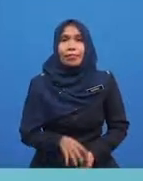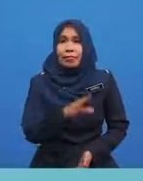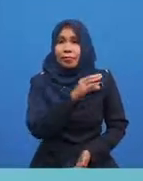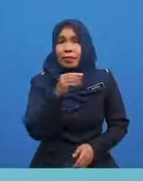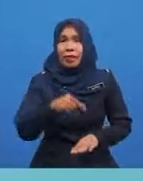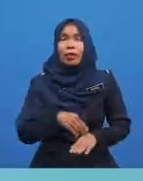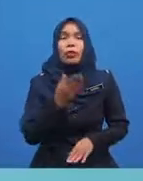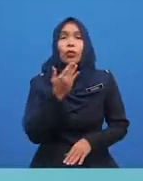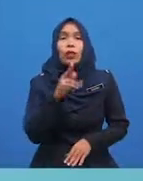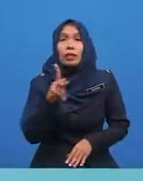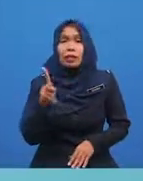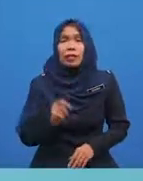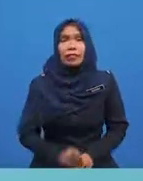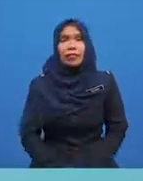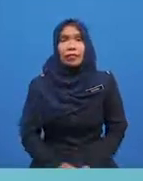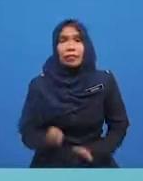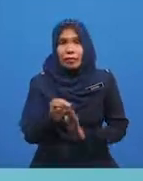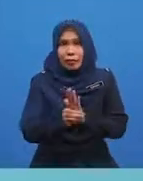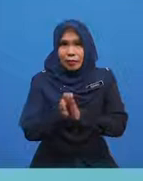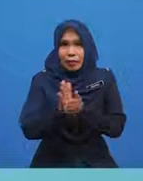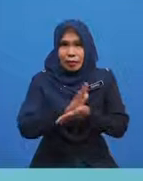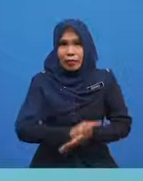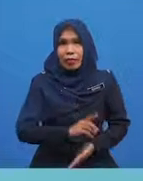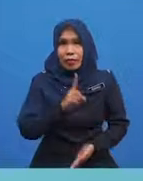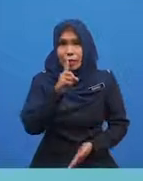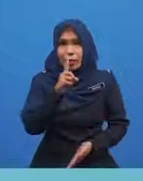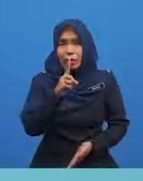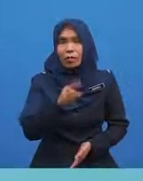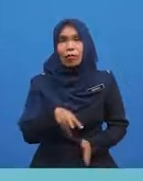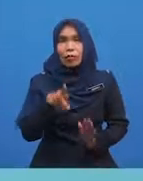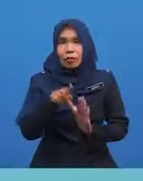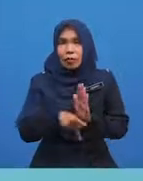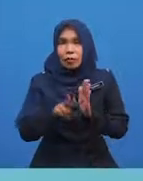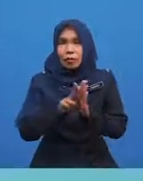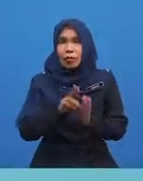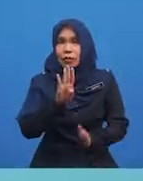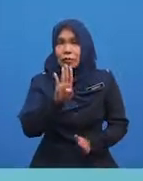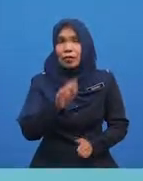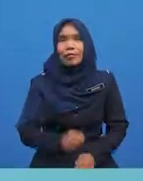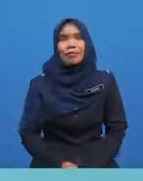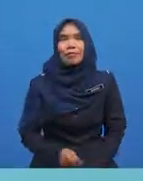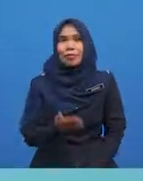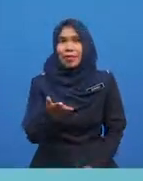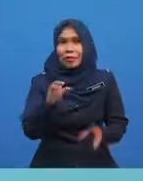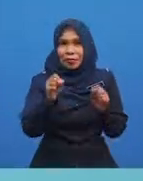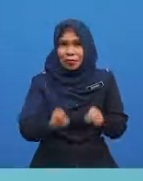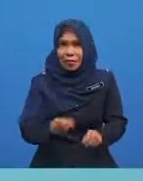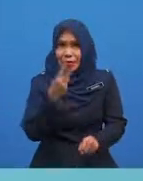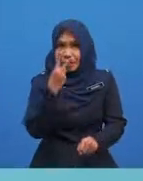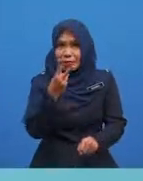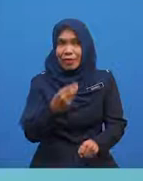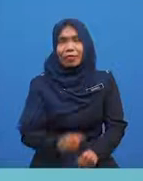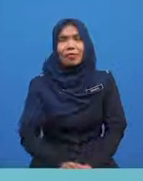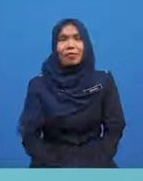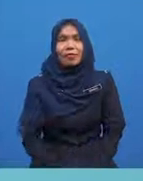diwarnakan satu bahagian menjadi 1/4. Kamu boleh nampak dengan jelas